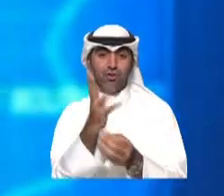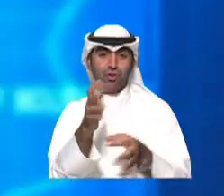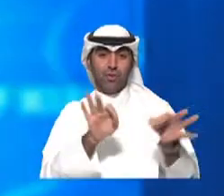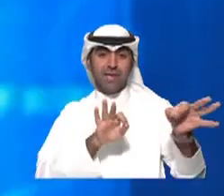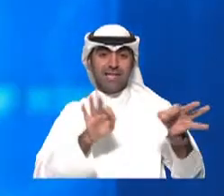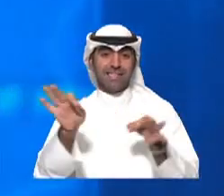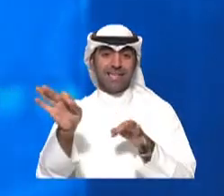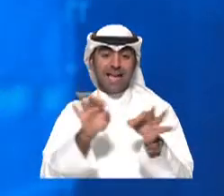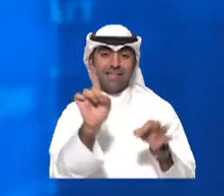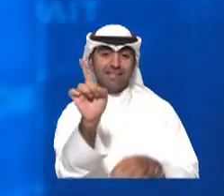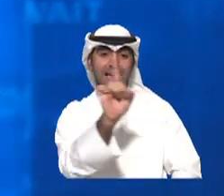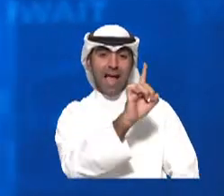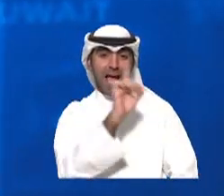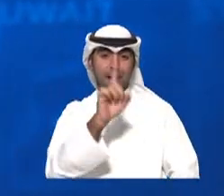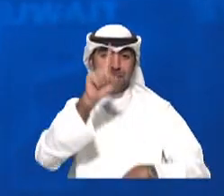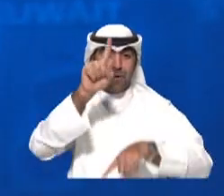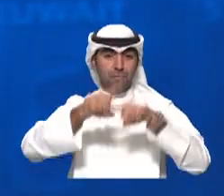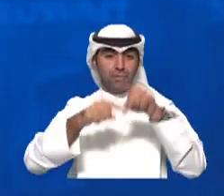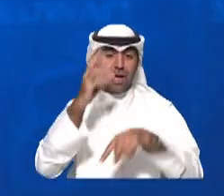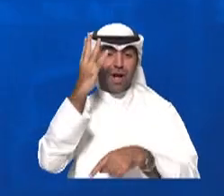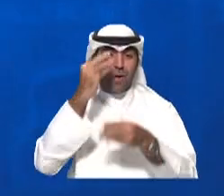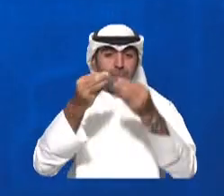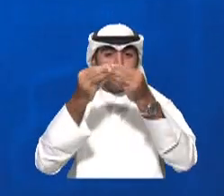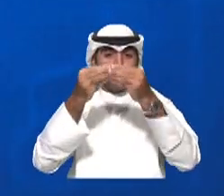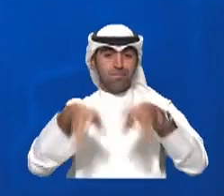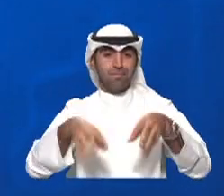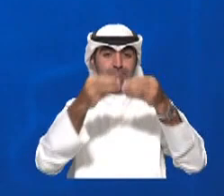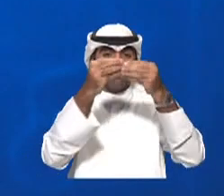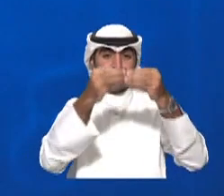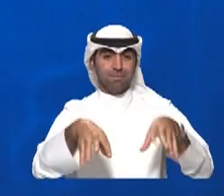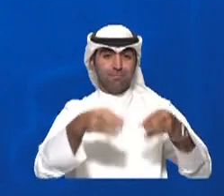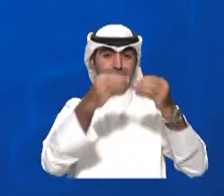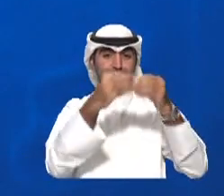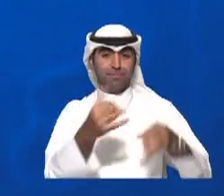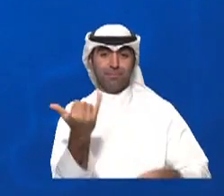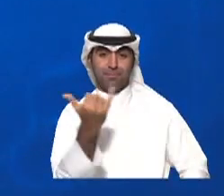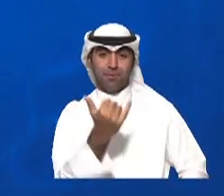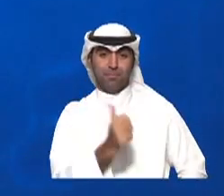الإقليمي والدولي وعدد من القضايا محل الاهتمام المشترك.